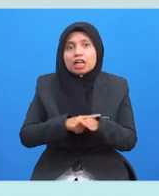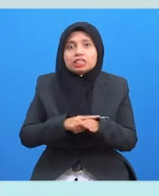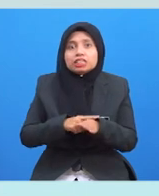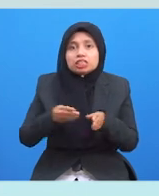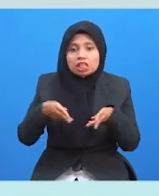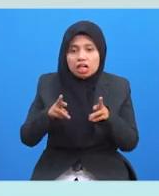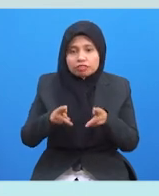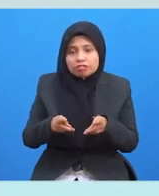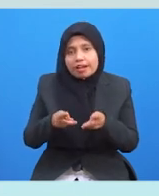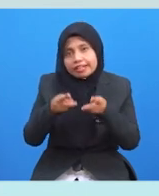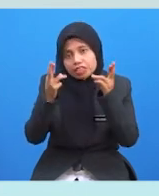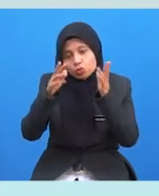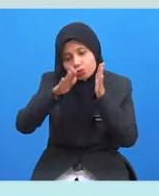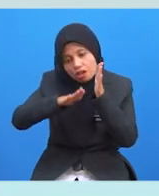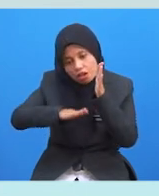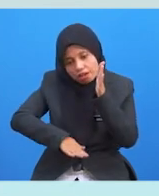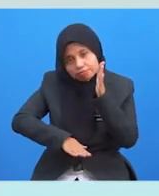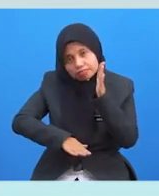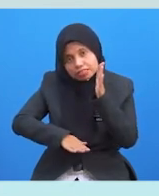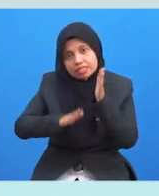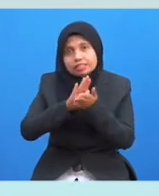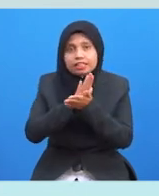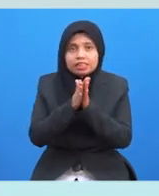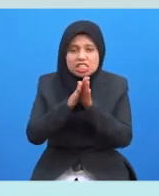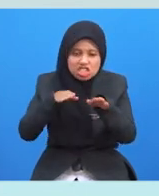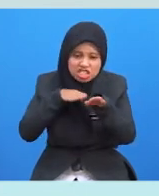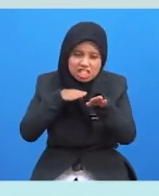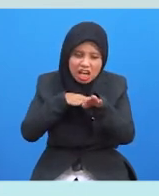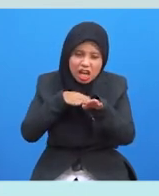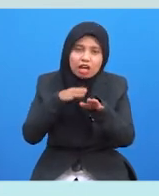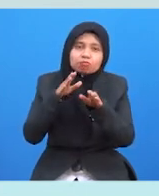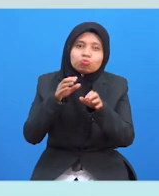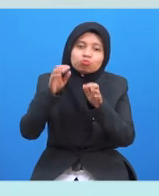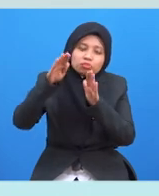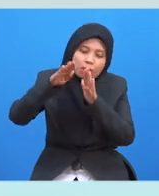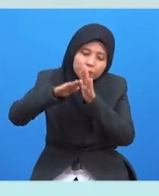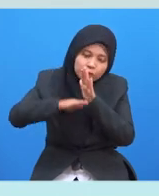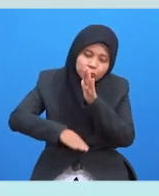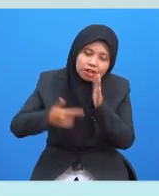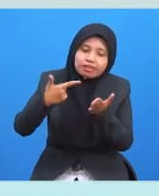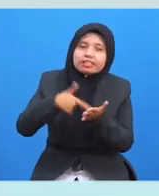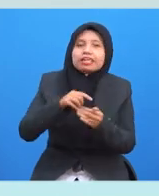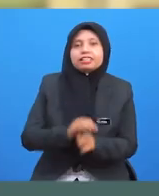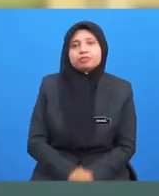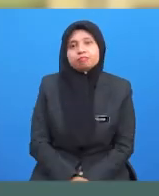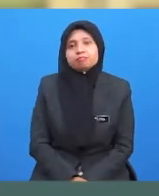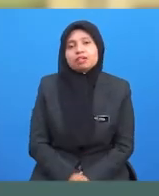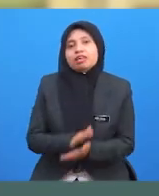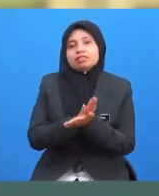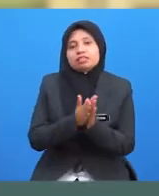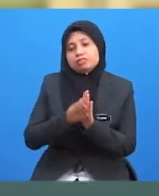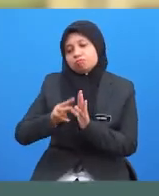jalan raya berkurang, maka kesesakan lalu lintas akan dapat dikurangkan.